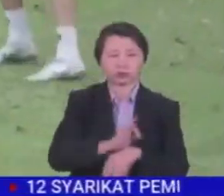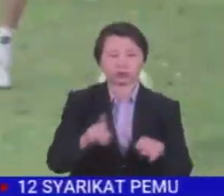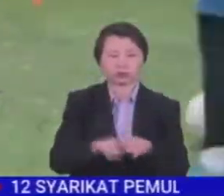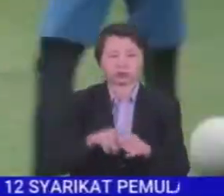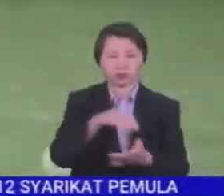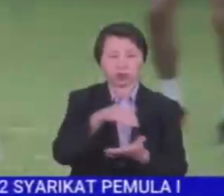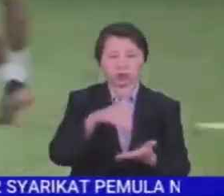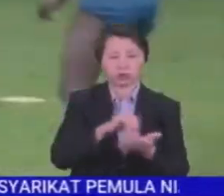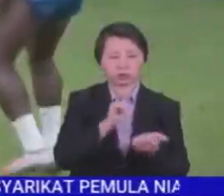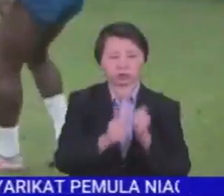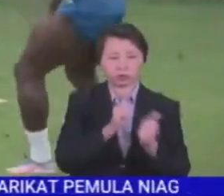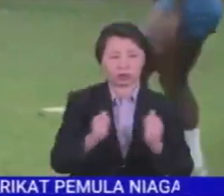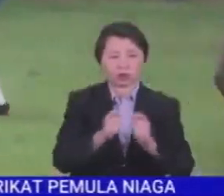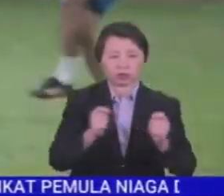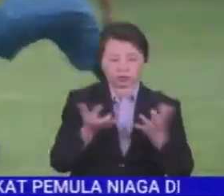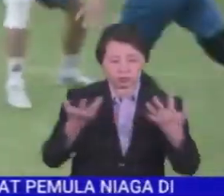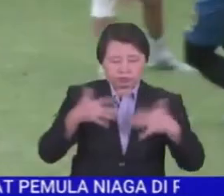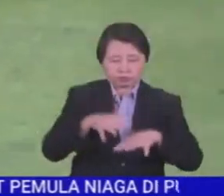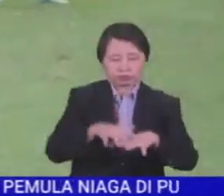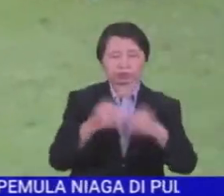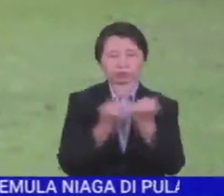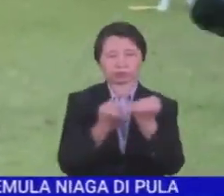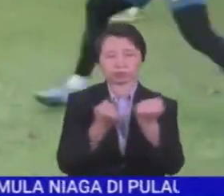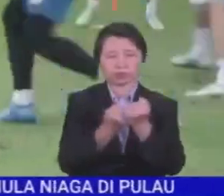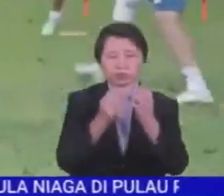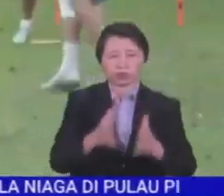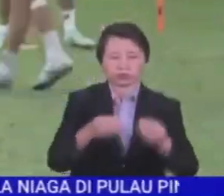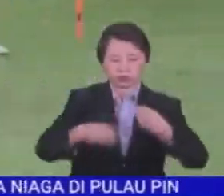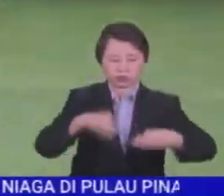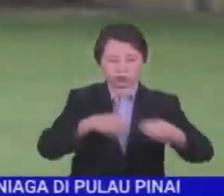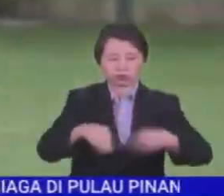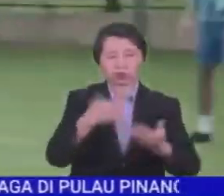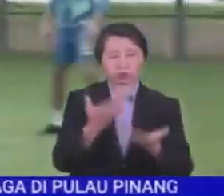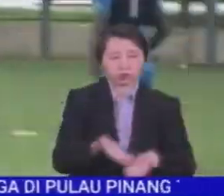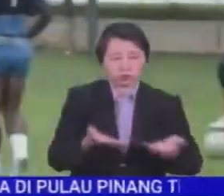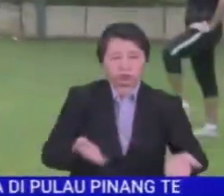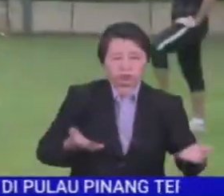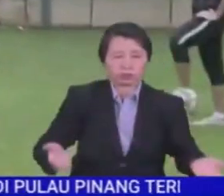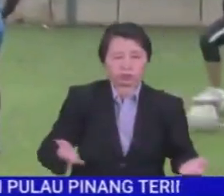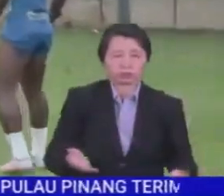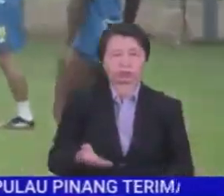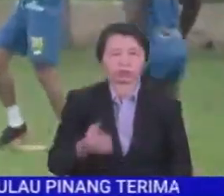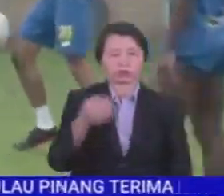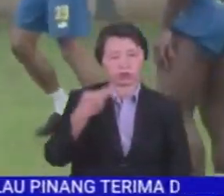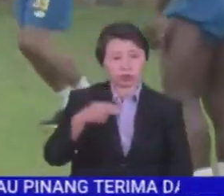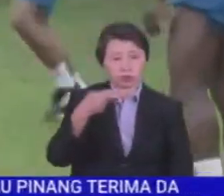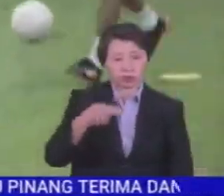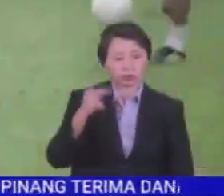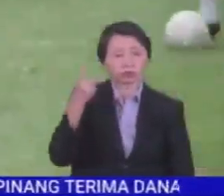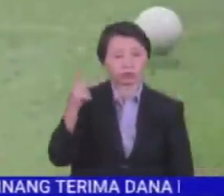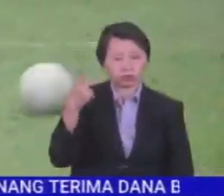hub sukan, tempat berhimpun para penyokong serta penjualan barangan skuad hijau kuning berkenaan.